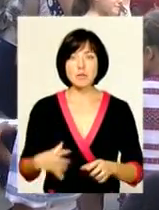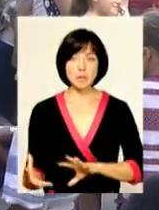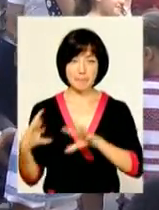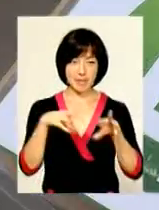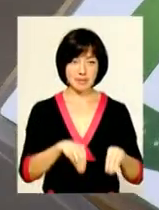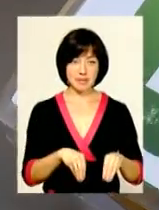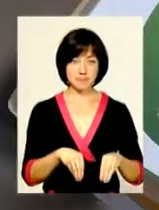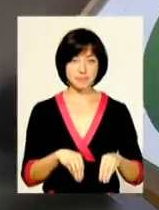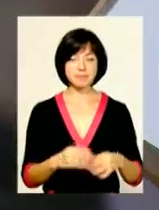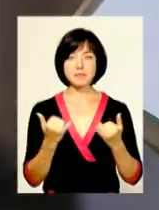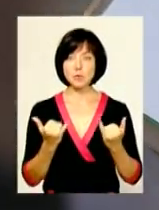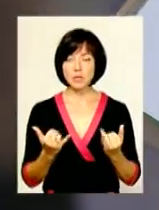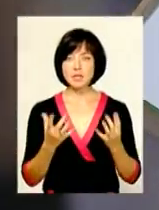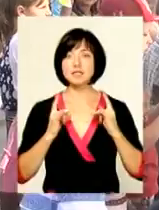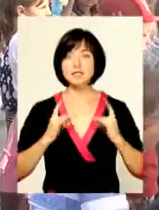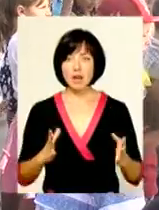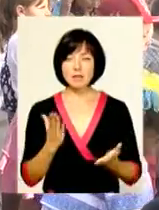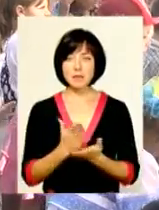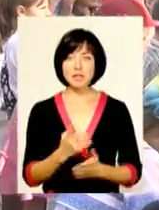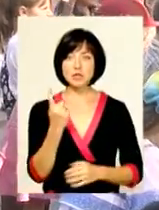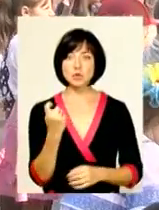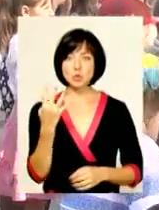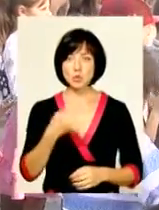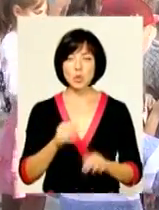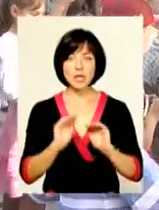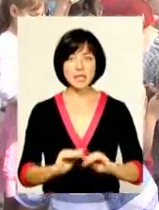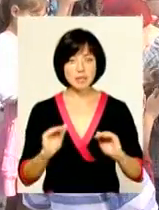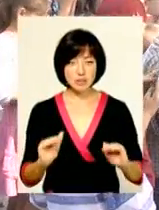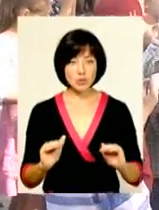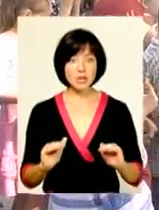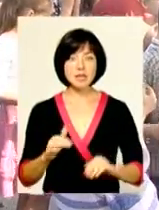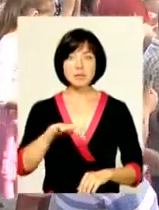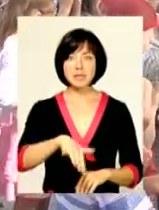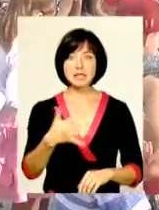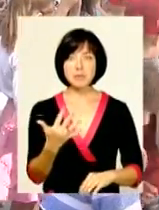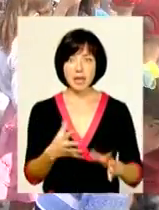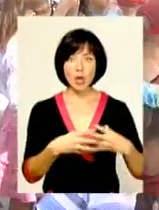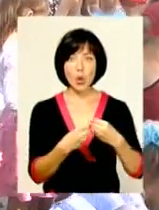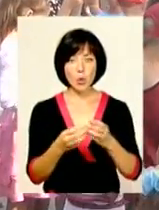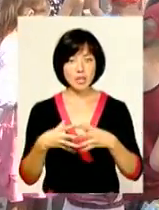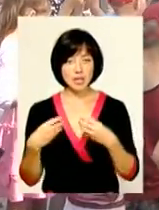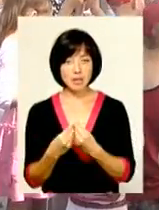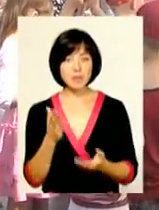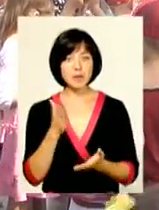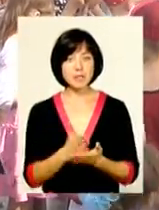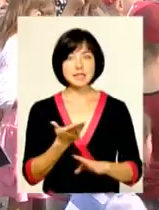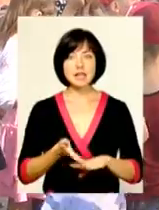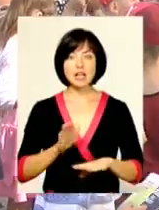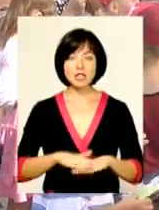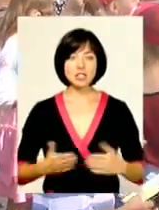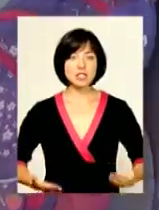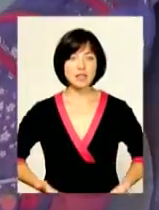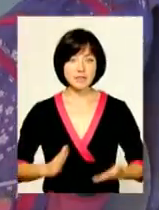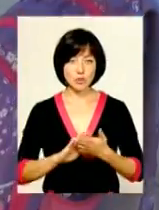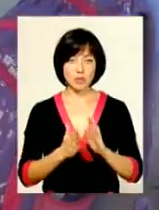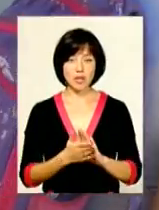переселених осіб. На сьогоднішньому святі присутні близько 140 діток з 55 родин, які перебувають в складних життєвих